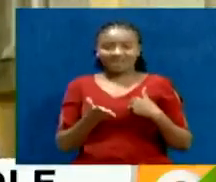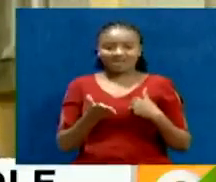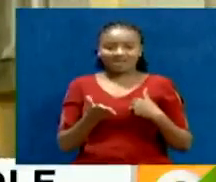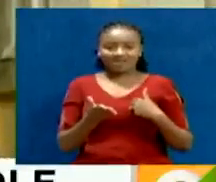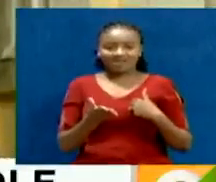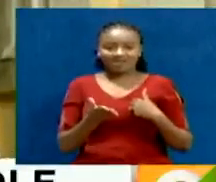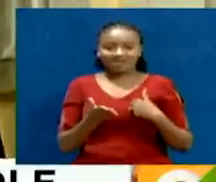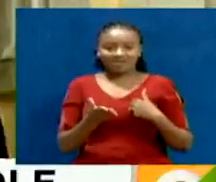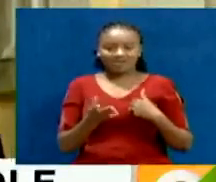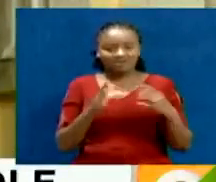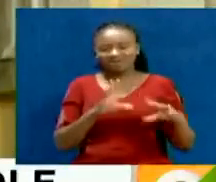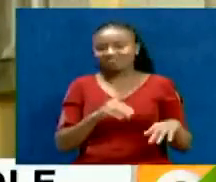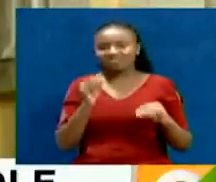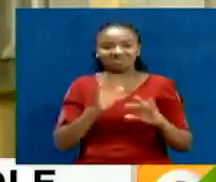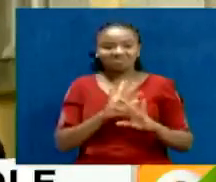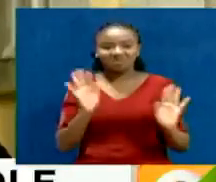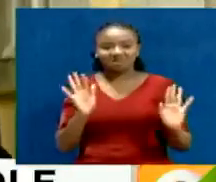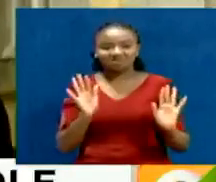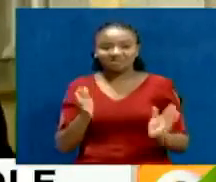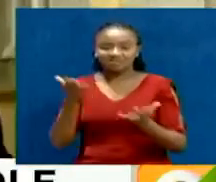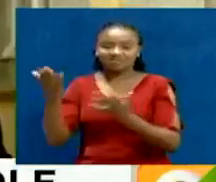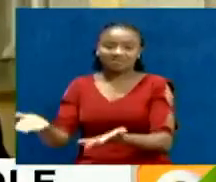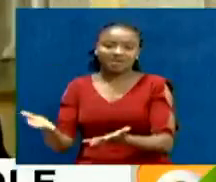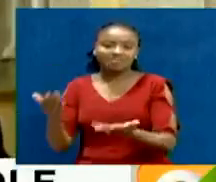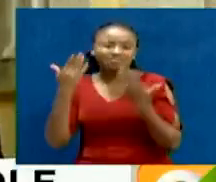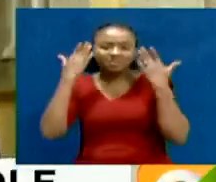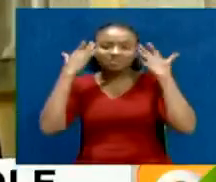line na akamchukua akamweka hapo